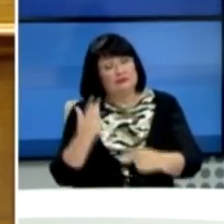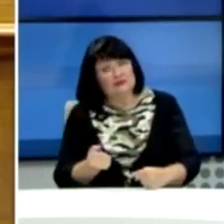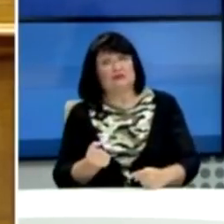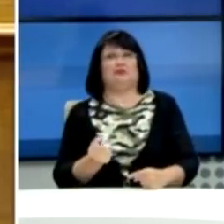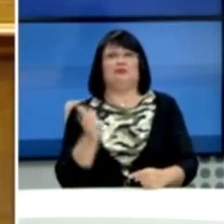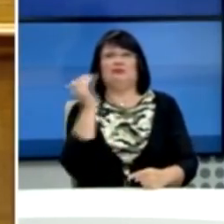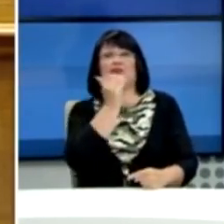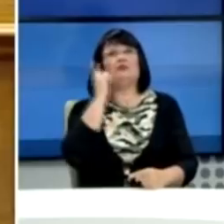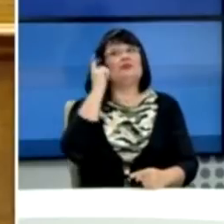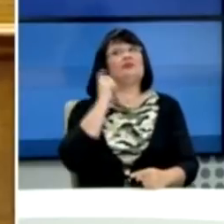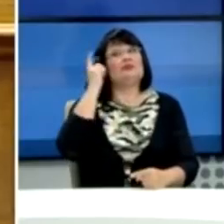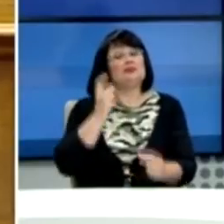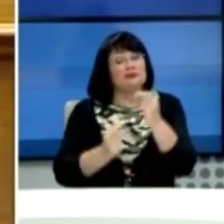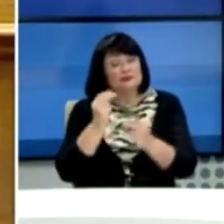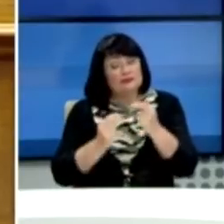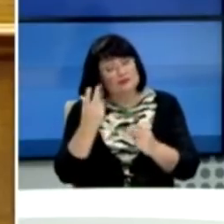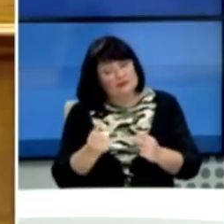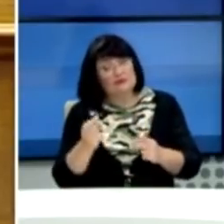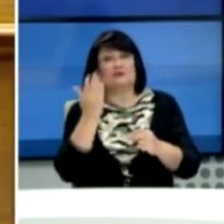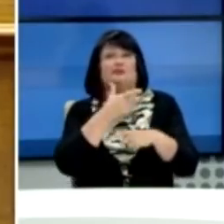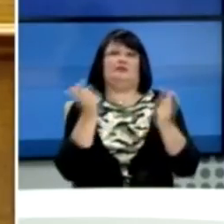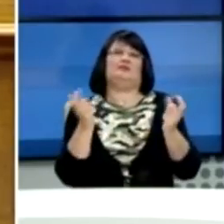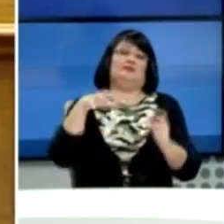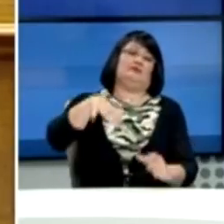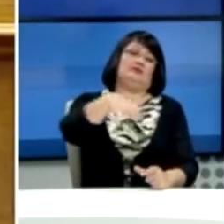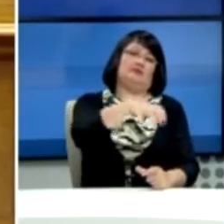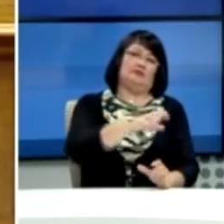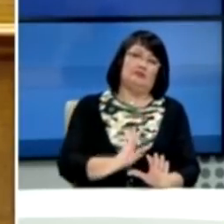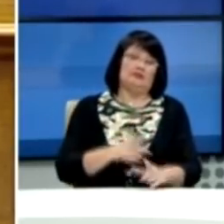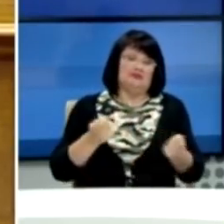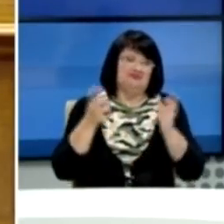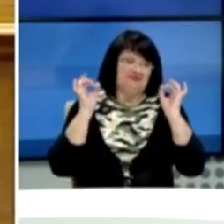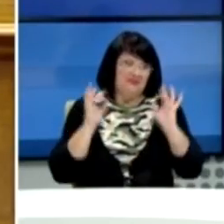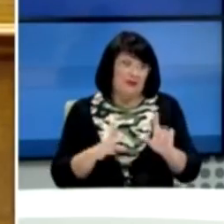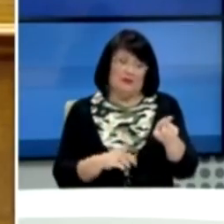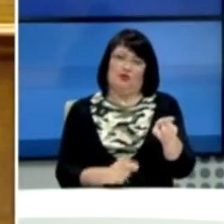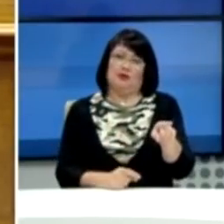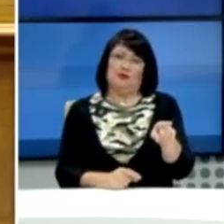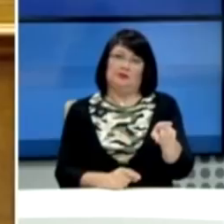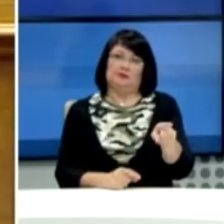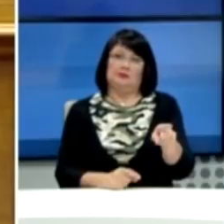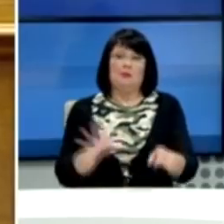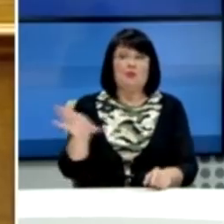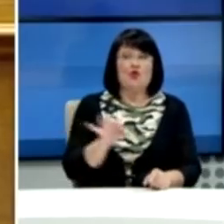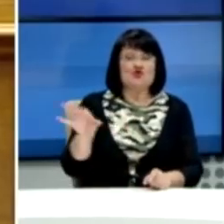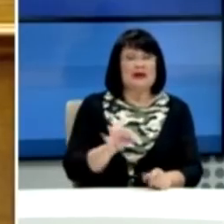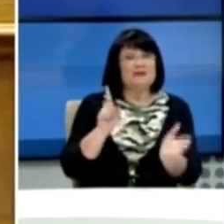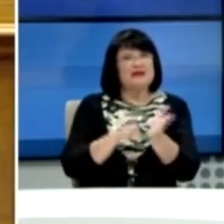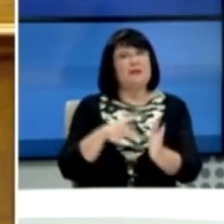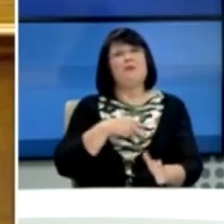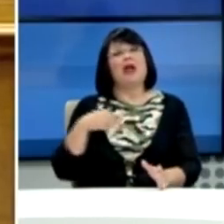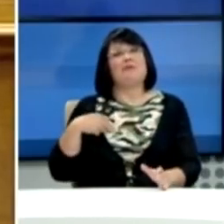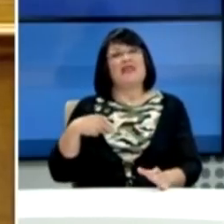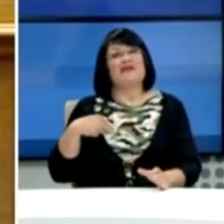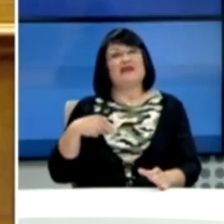την άμεση γνώση των προβλημάτων που υπάρχουν στα σχολεία. Δεν κάνατε, δηλαδή, μαζικές προσλήψεις